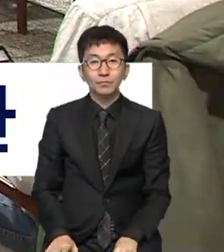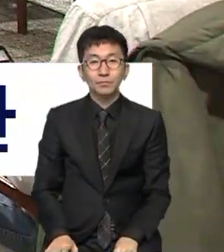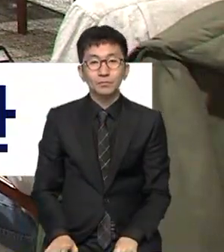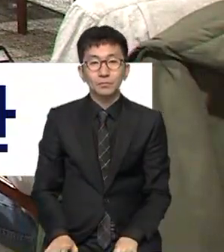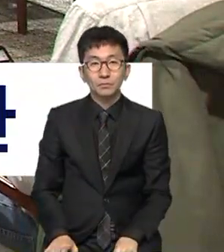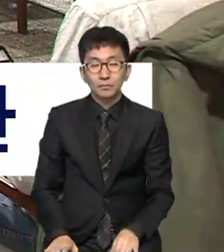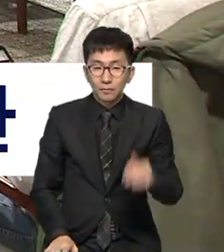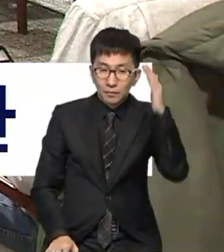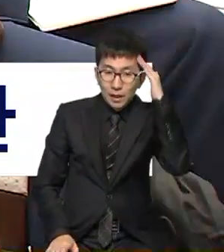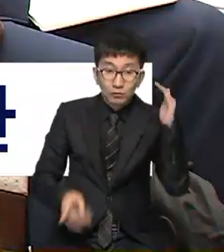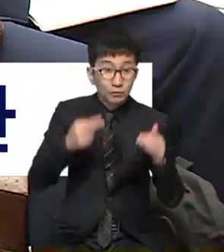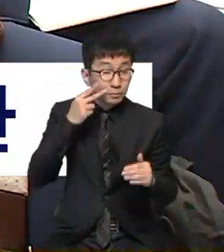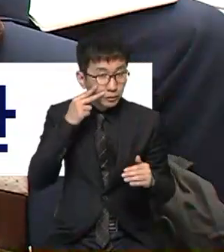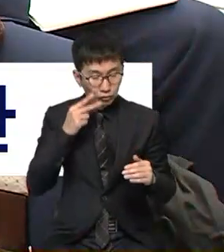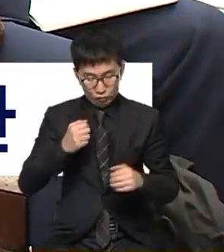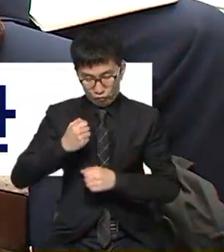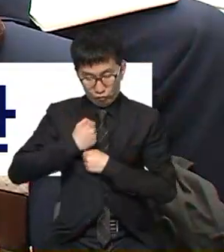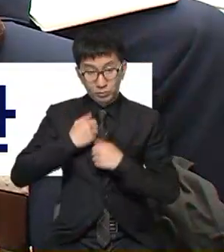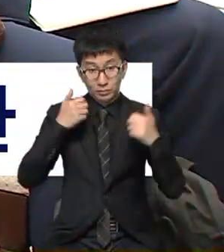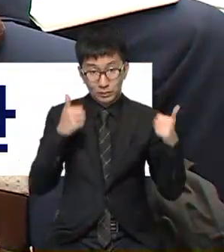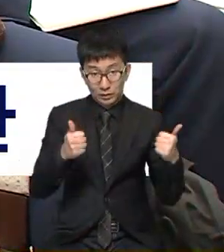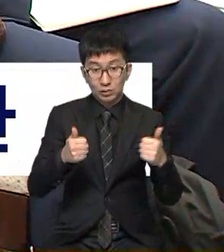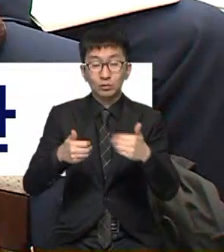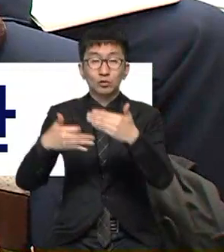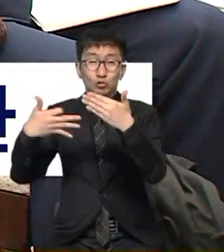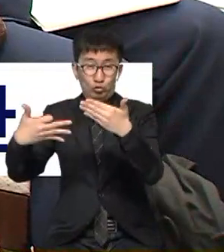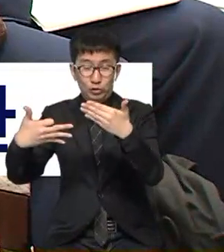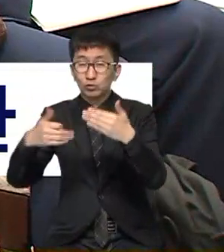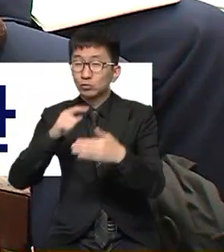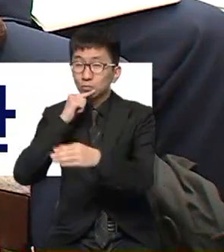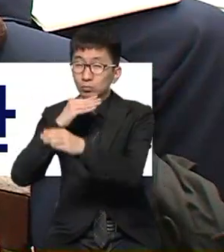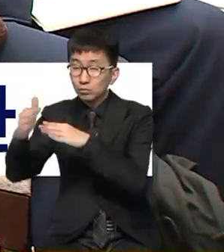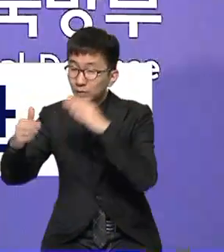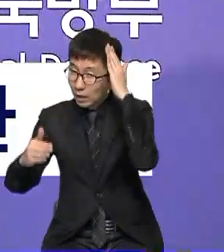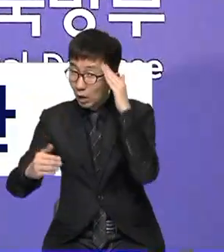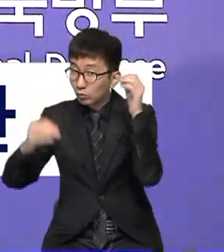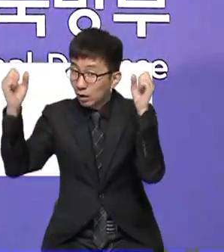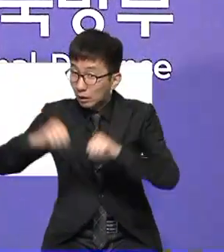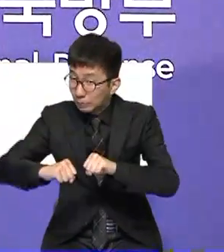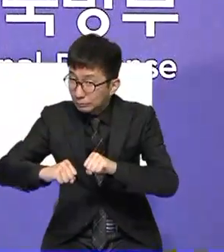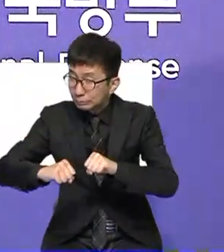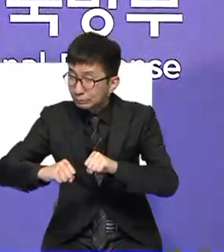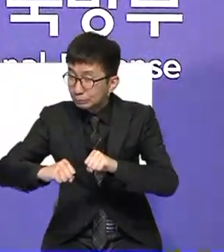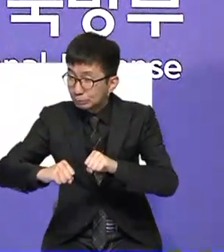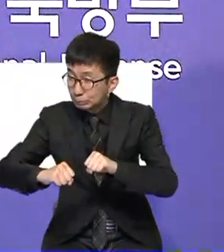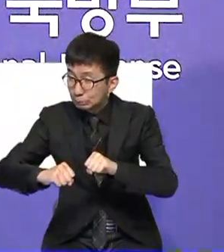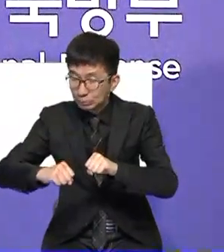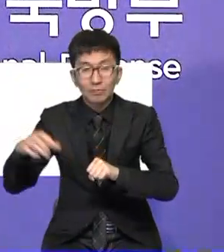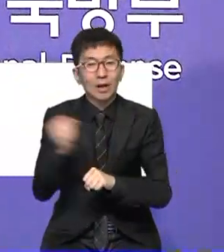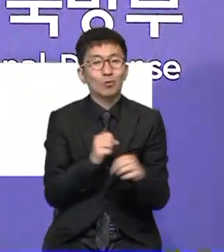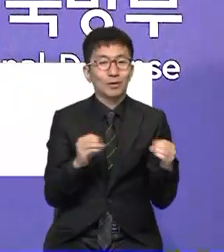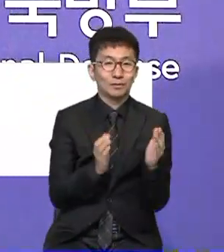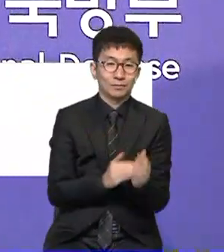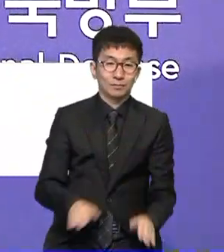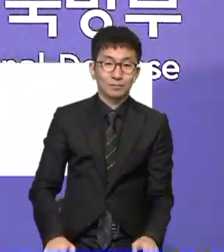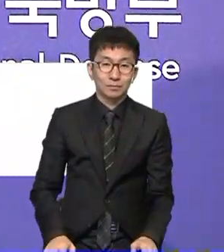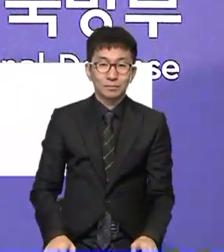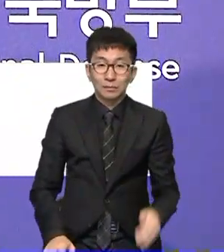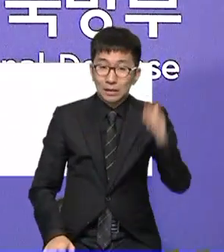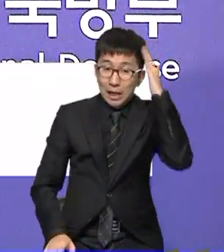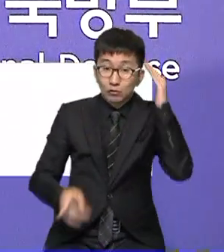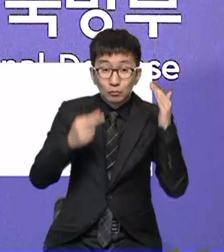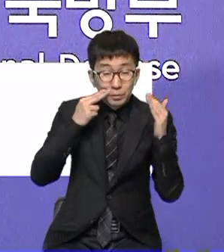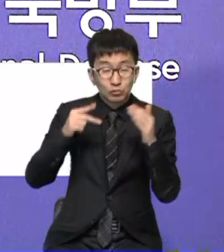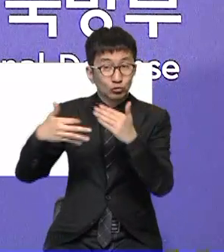남북 9.19 군사합의 효력 정지에 대해서도 의견을 나눴습니다. We had an opportunity to exchange views on